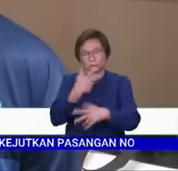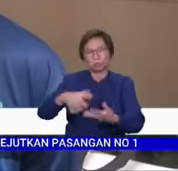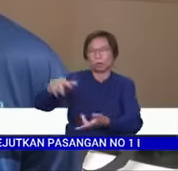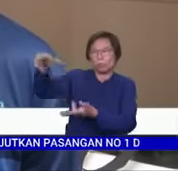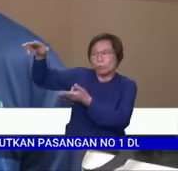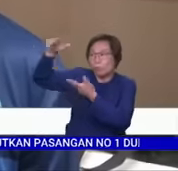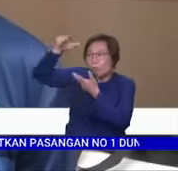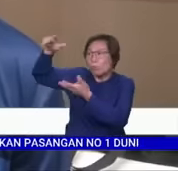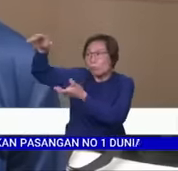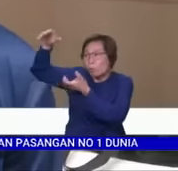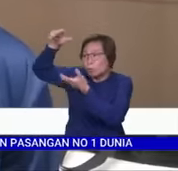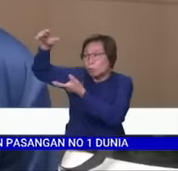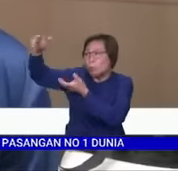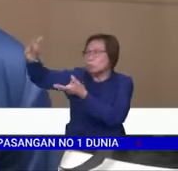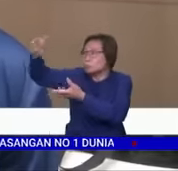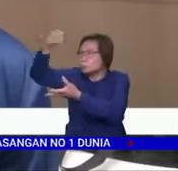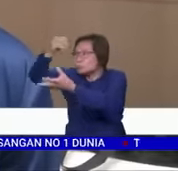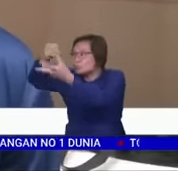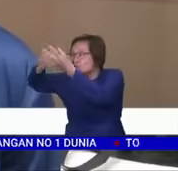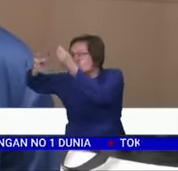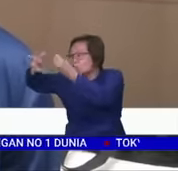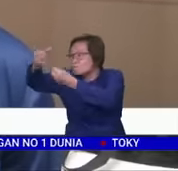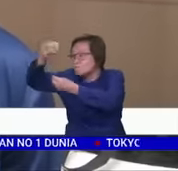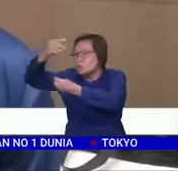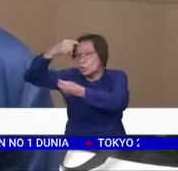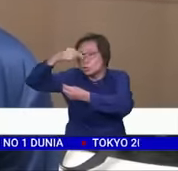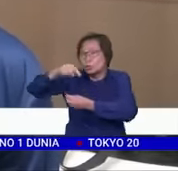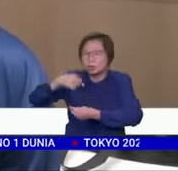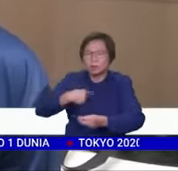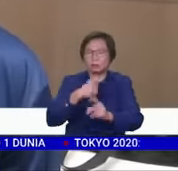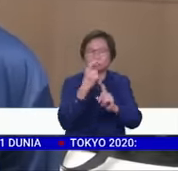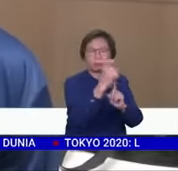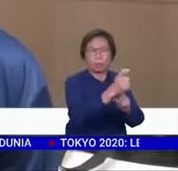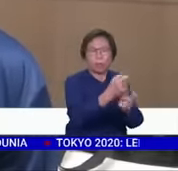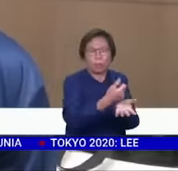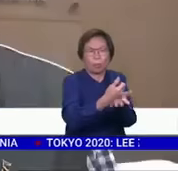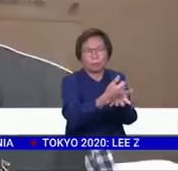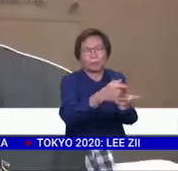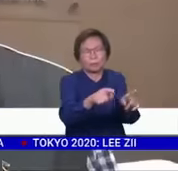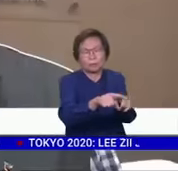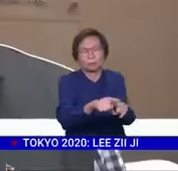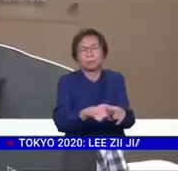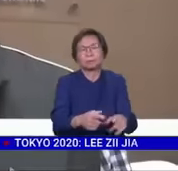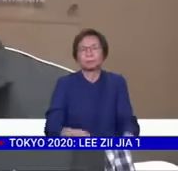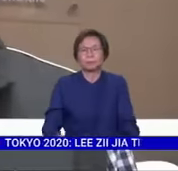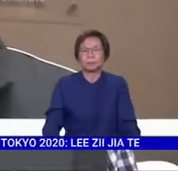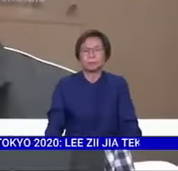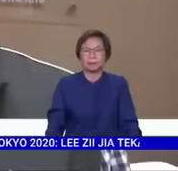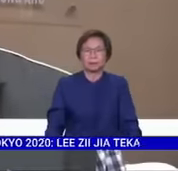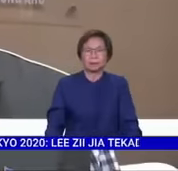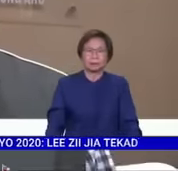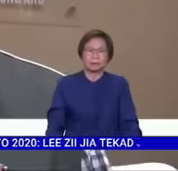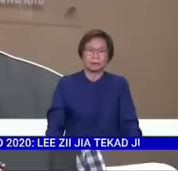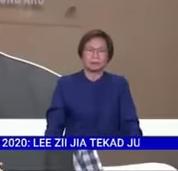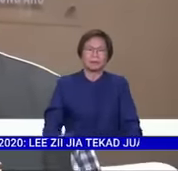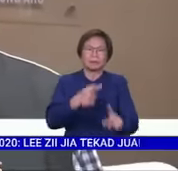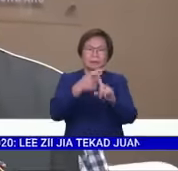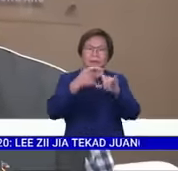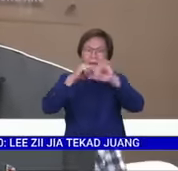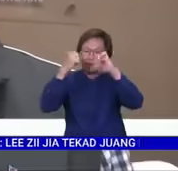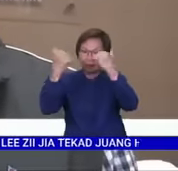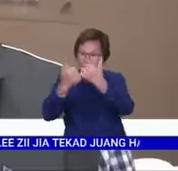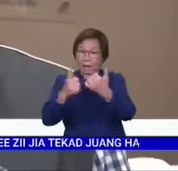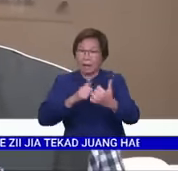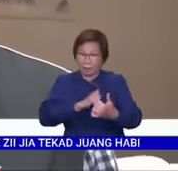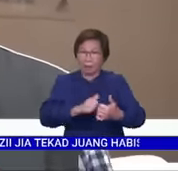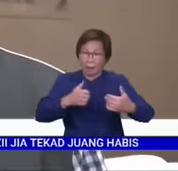mendapatkan maklumat untuk kita habiskan bantuan yang sama Insyaallah bukan saja daripada agency